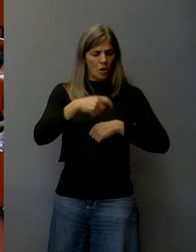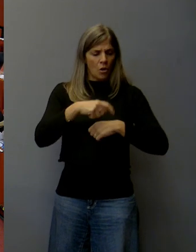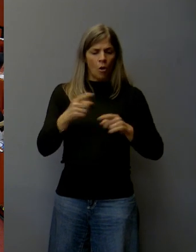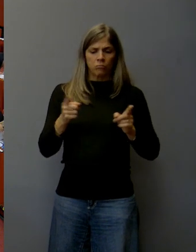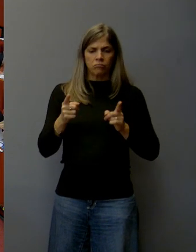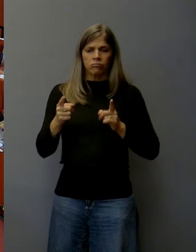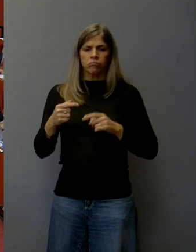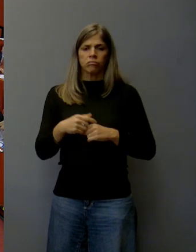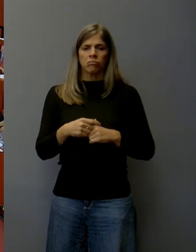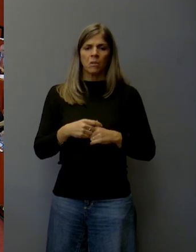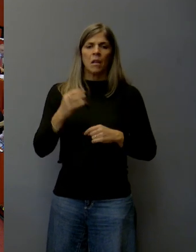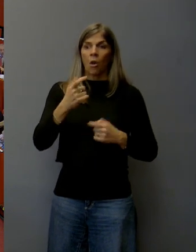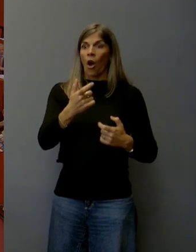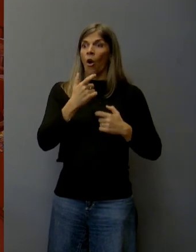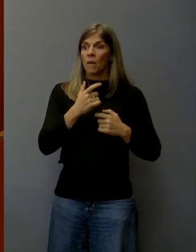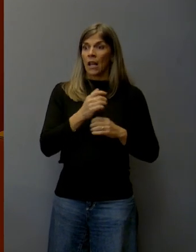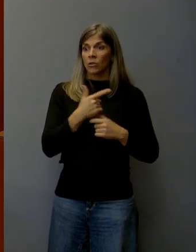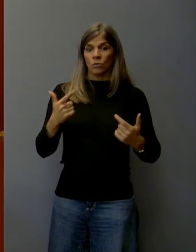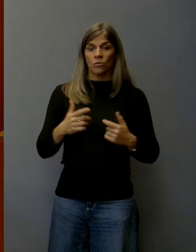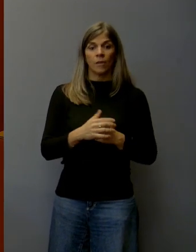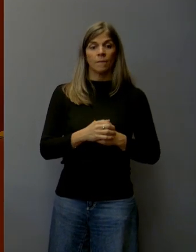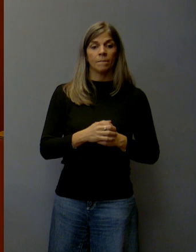smentisco che sono stato costretto Grazie